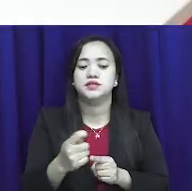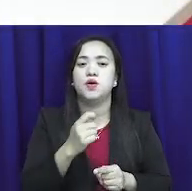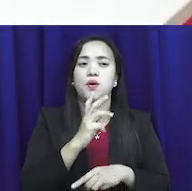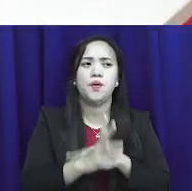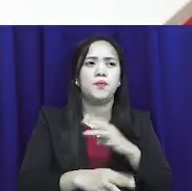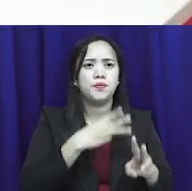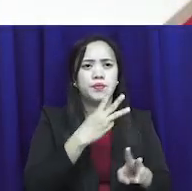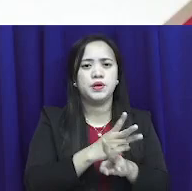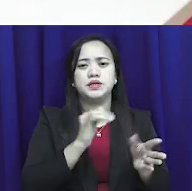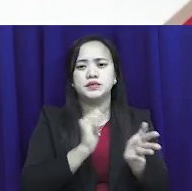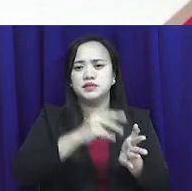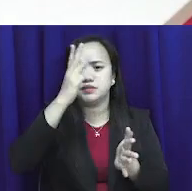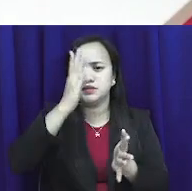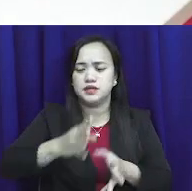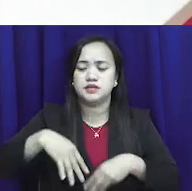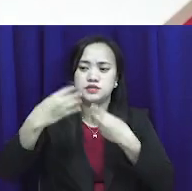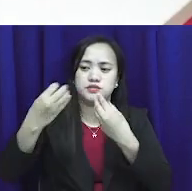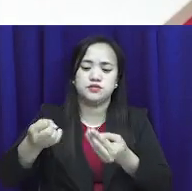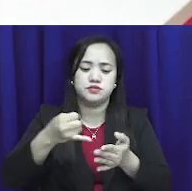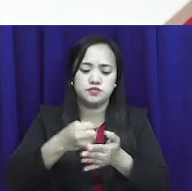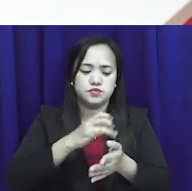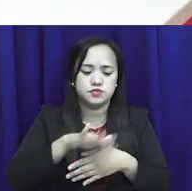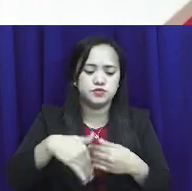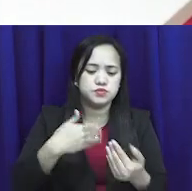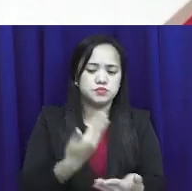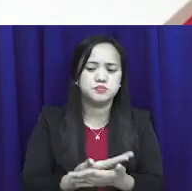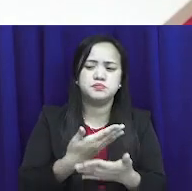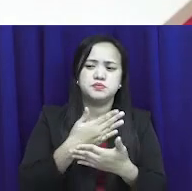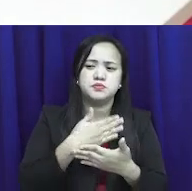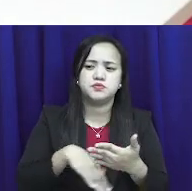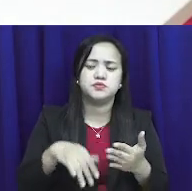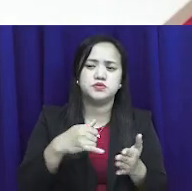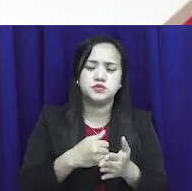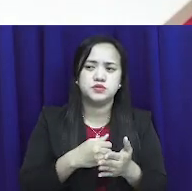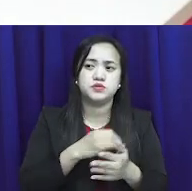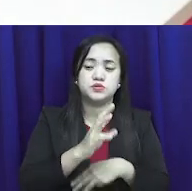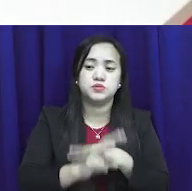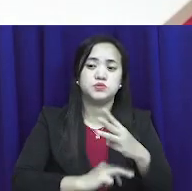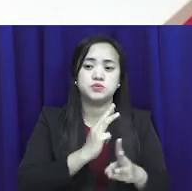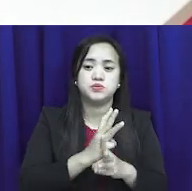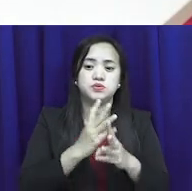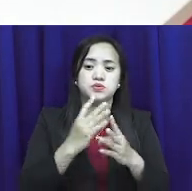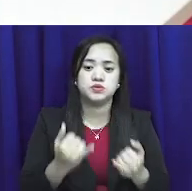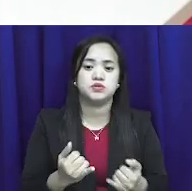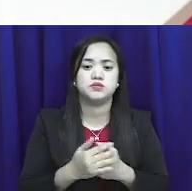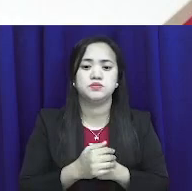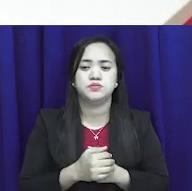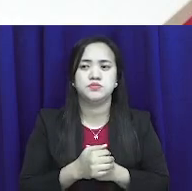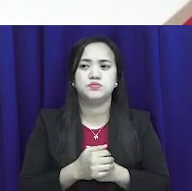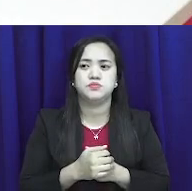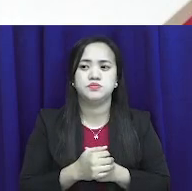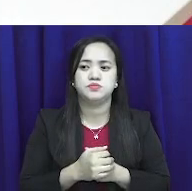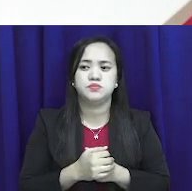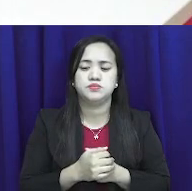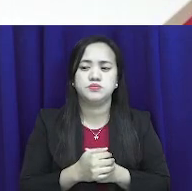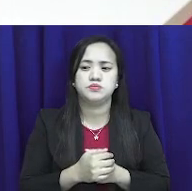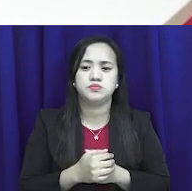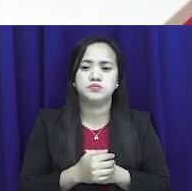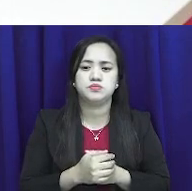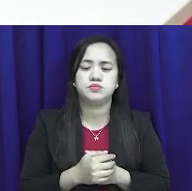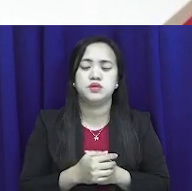dito we've already mentioned it here before na in the world mga kapatid ay laging sinasabi pa na kailangan nila ng